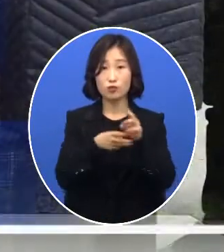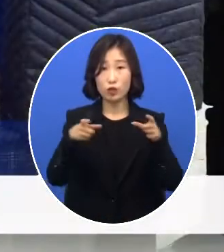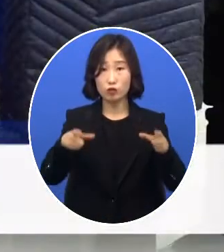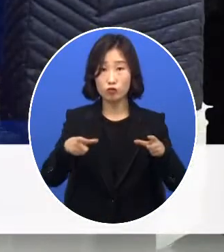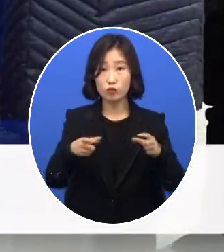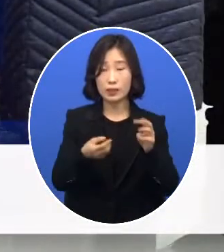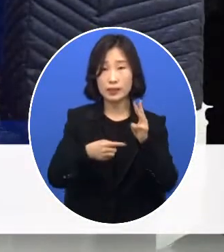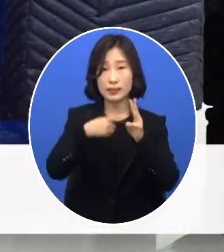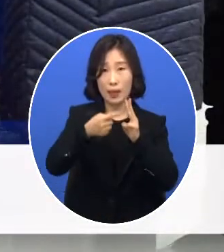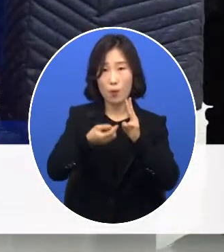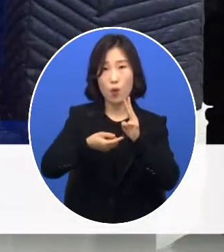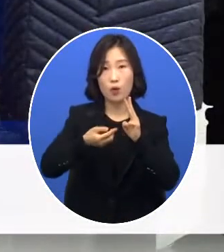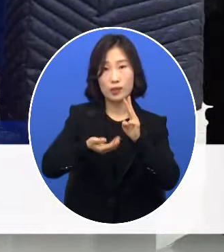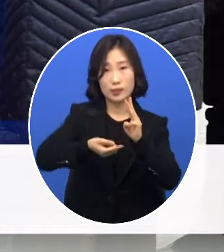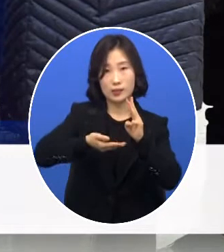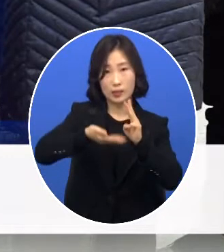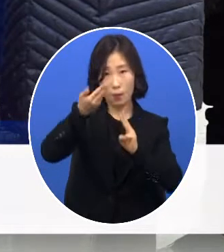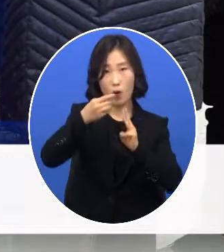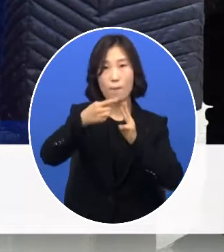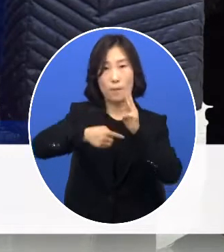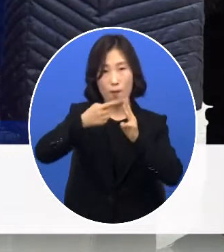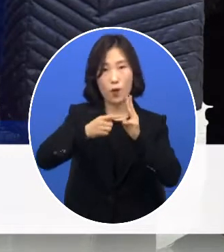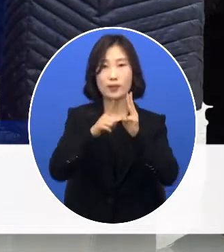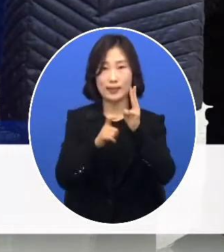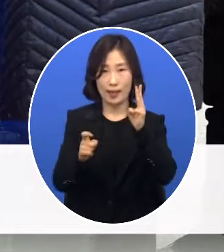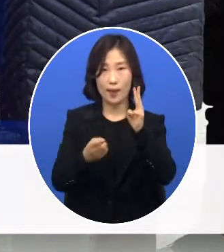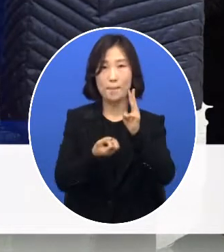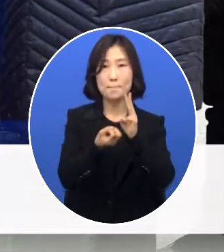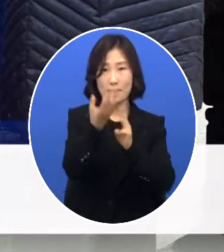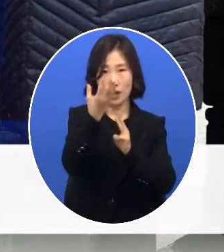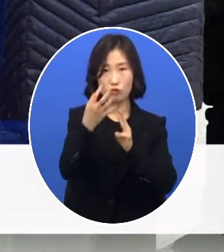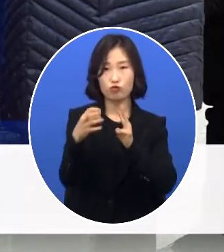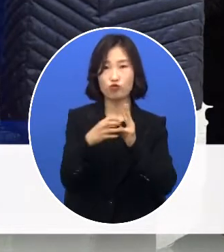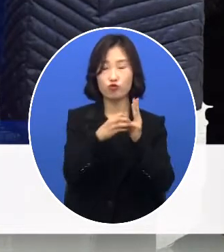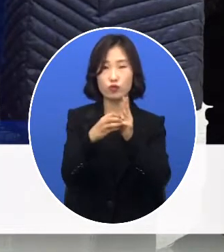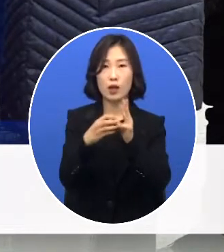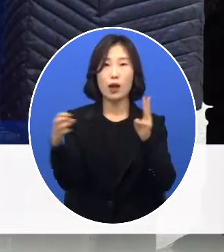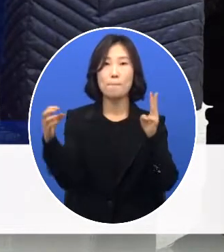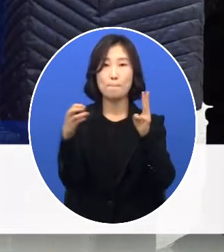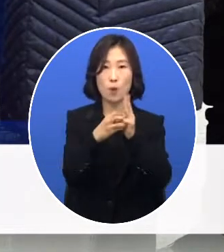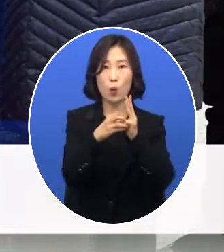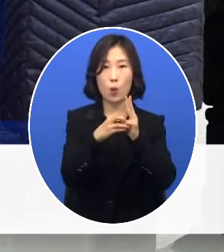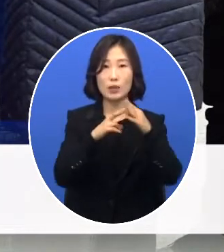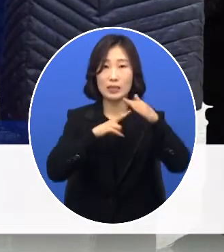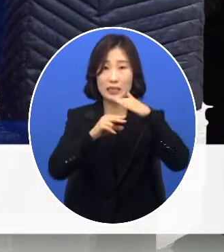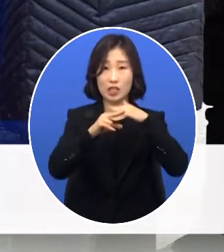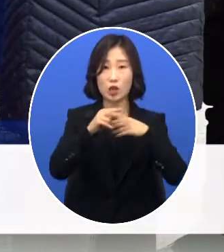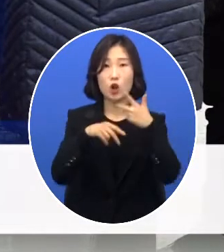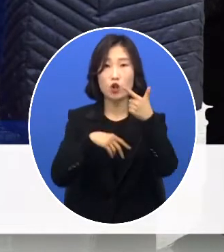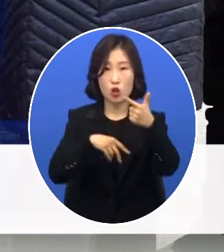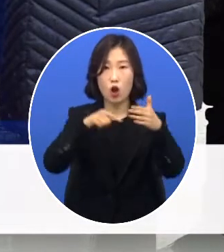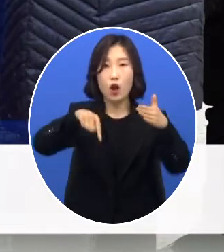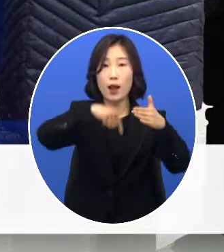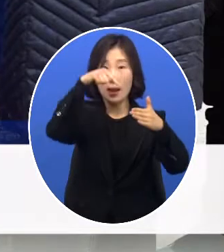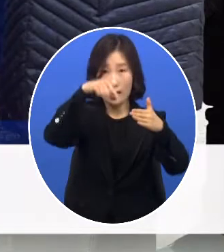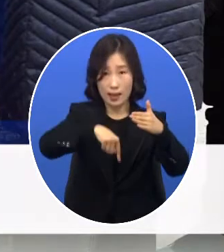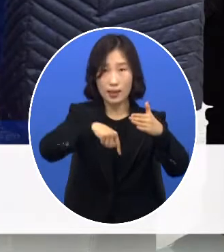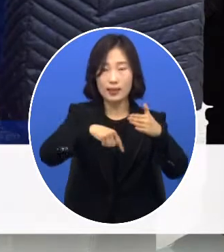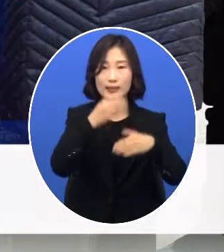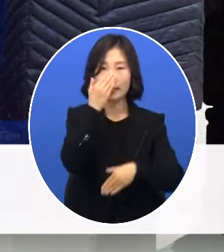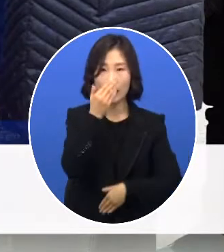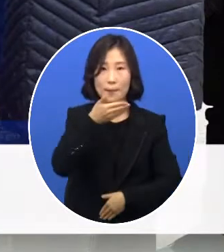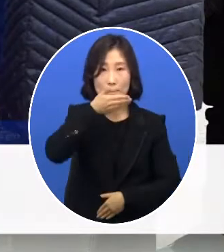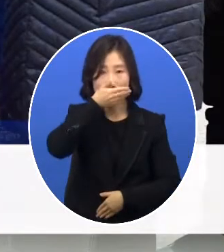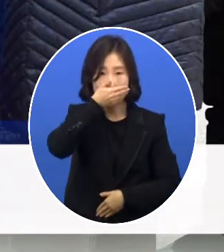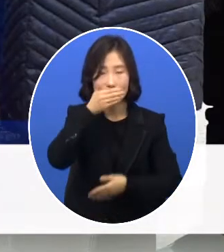중랑구가 상봉역과 면목역, 사가정역, 망우역, 중화역, 먹골역 등 관내 6개 역사에서